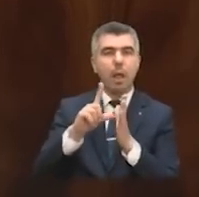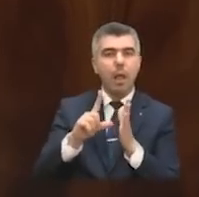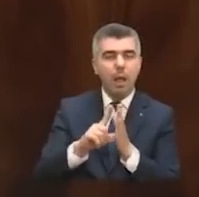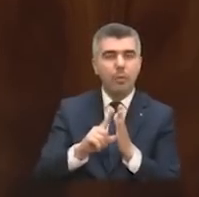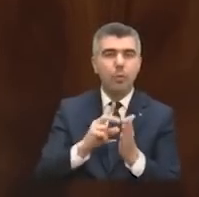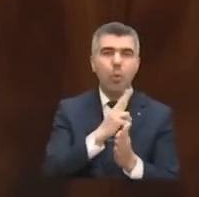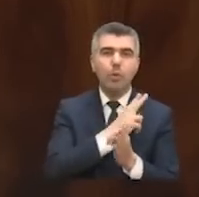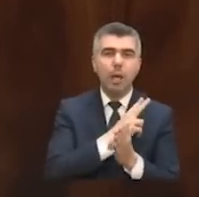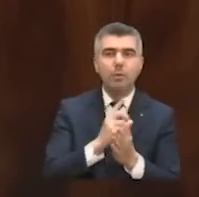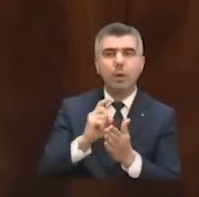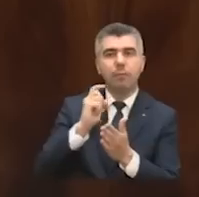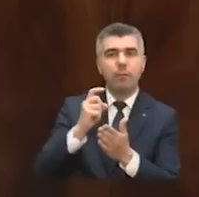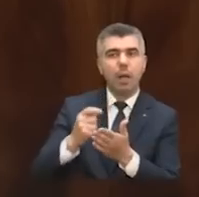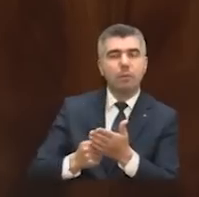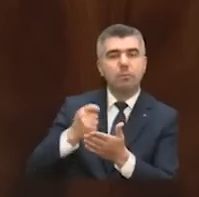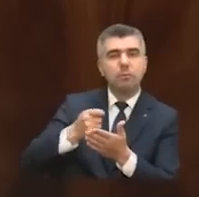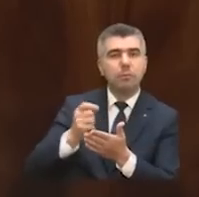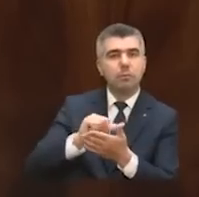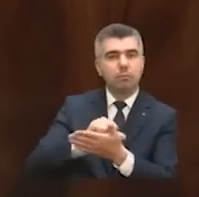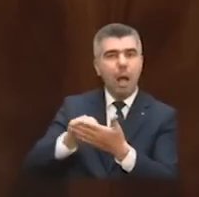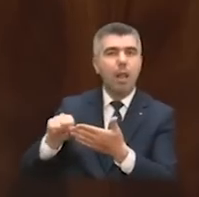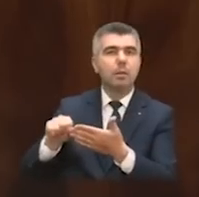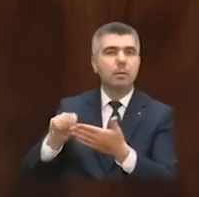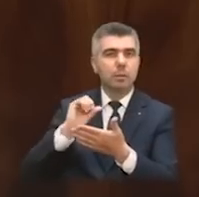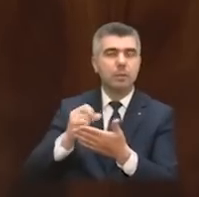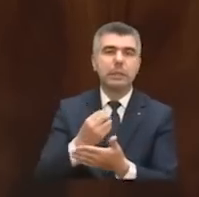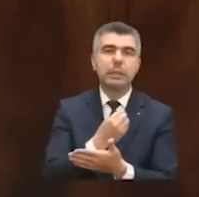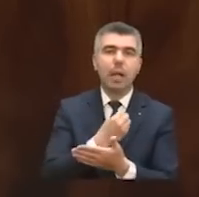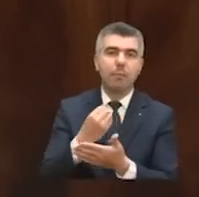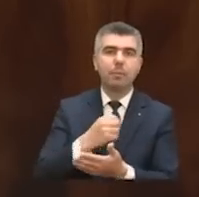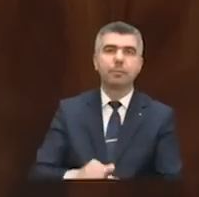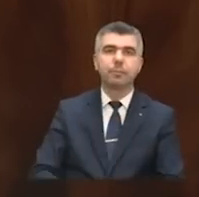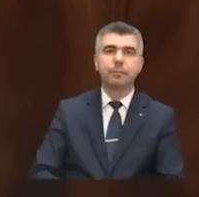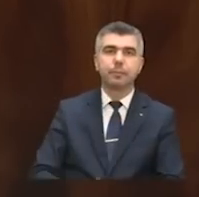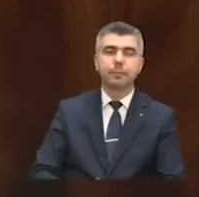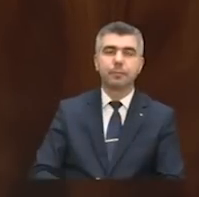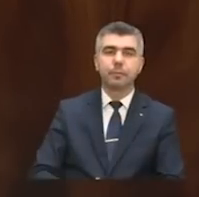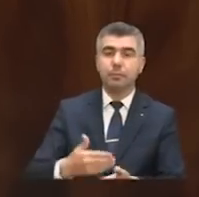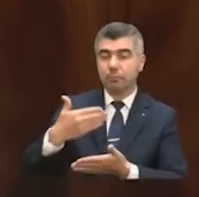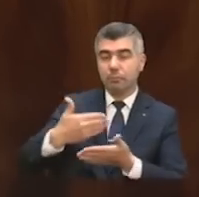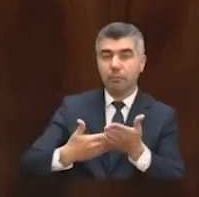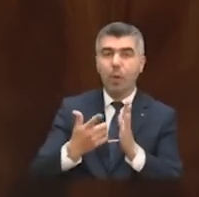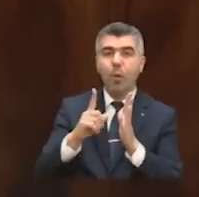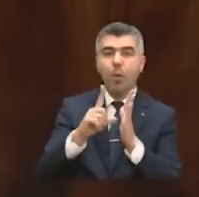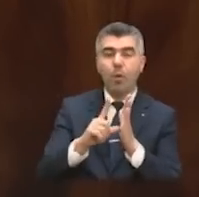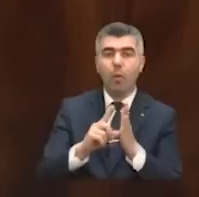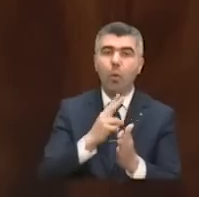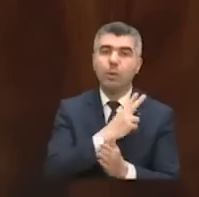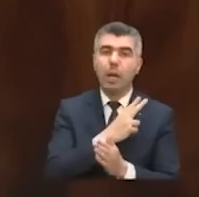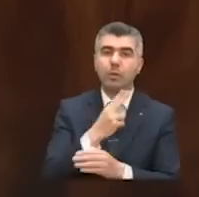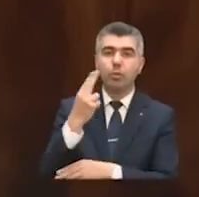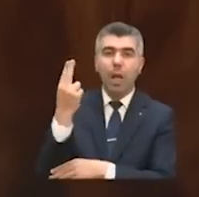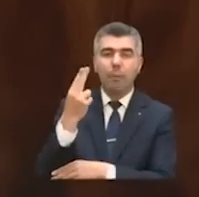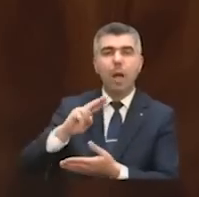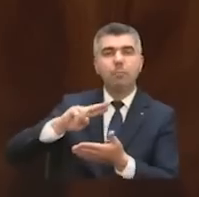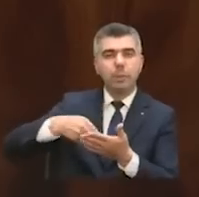بيبليي والناس تخلصوا ديال الاطباء، ولي ديكري ديال الاساتذه راهي سون فيزي با